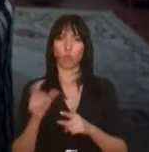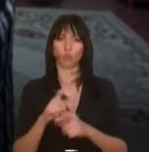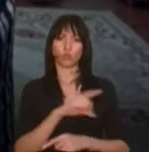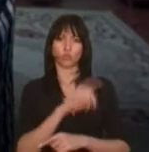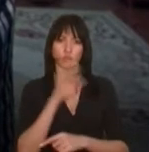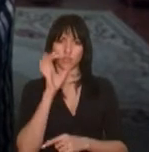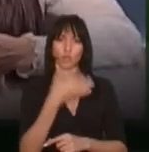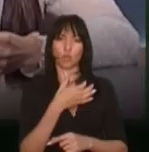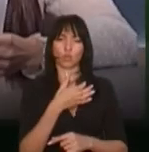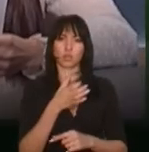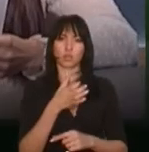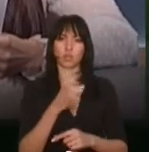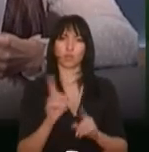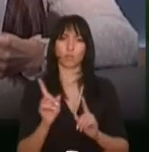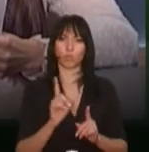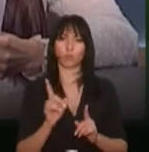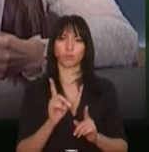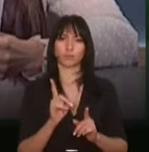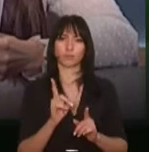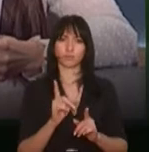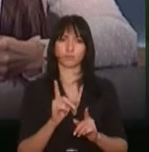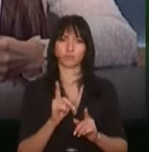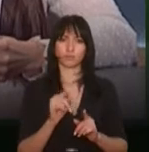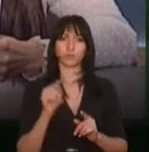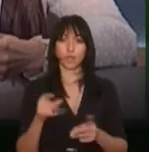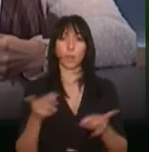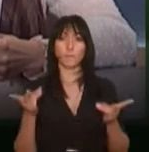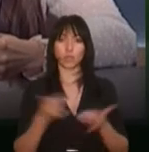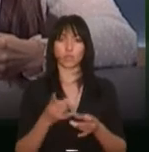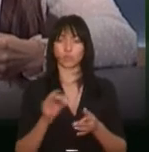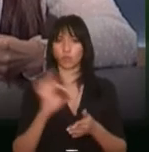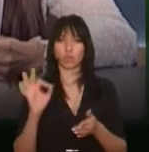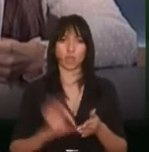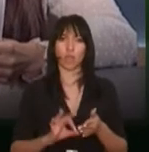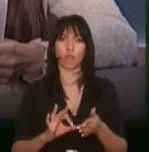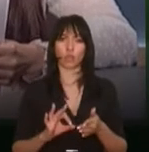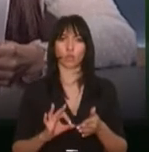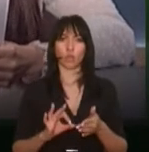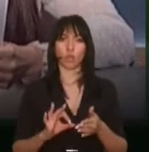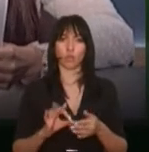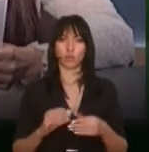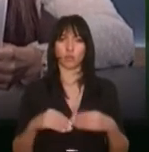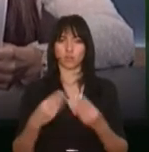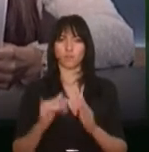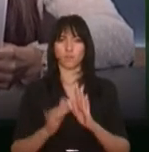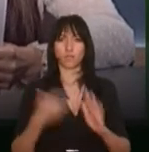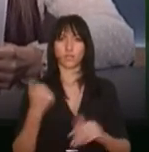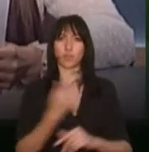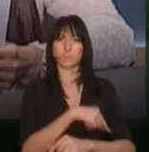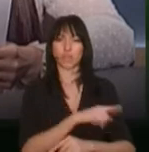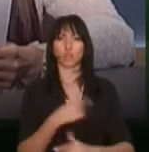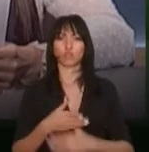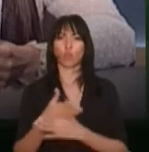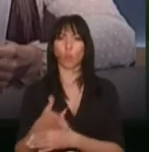здоров'ям. То відповідно потрібно негайно розпочинати домедичну допомогу, так би